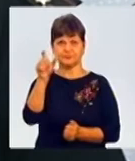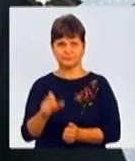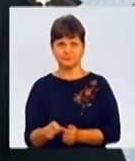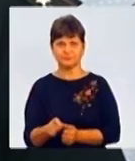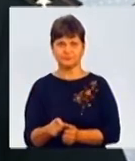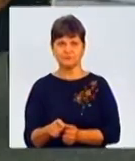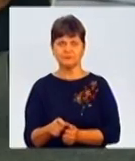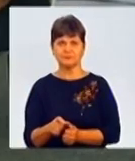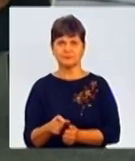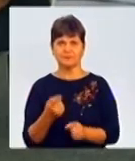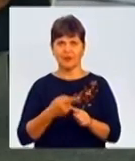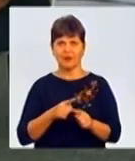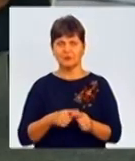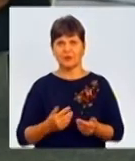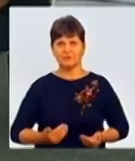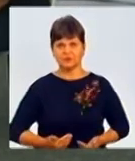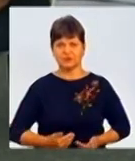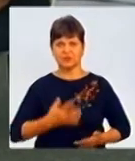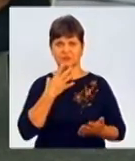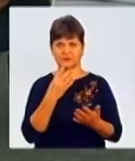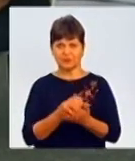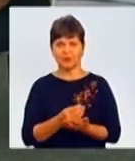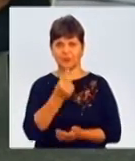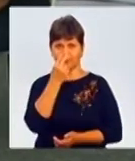Довелося в своєму житті бачити і